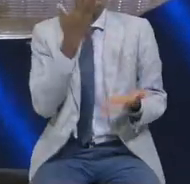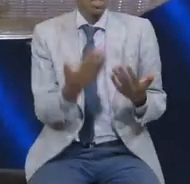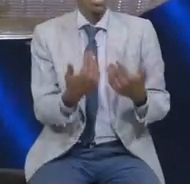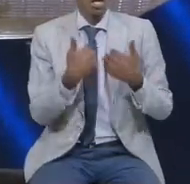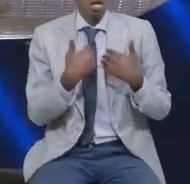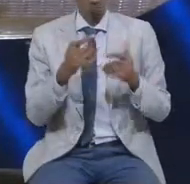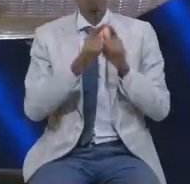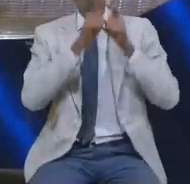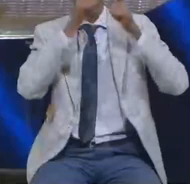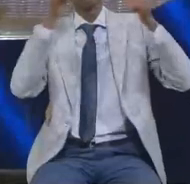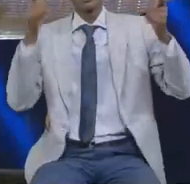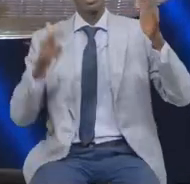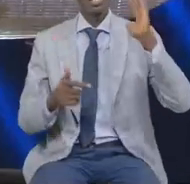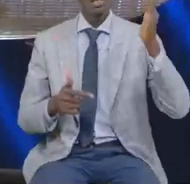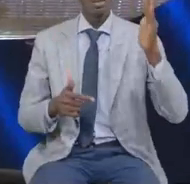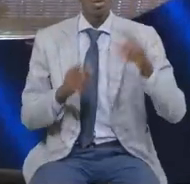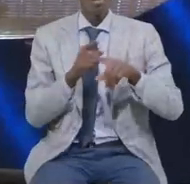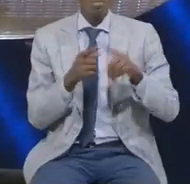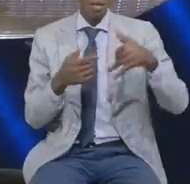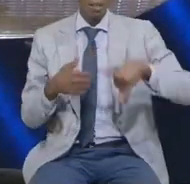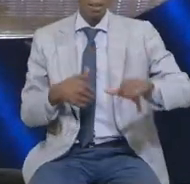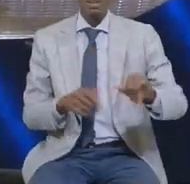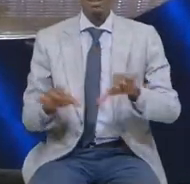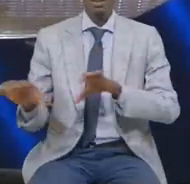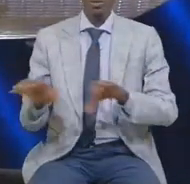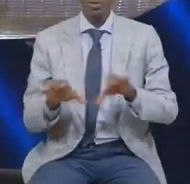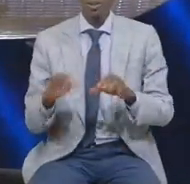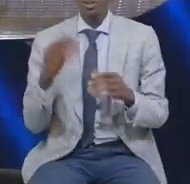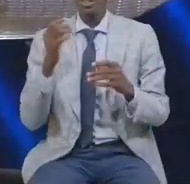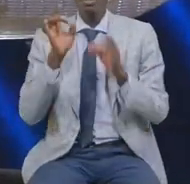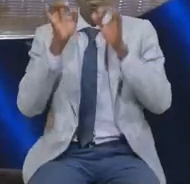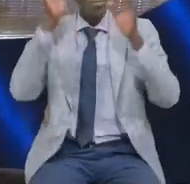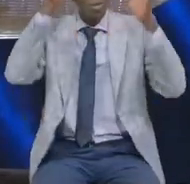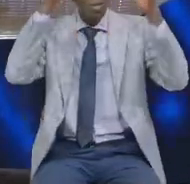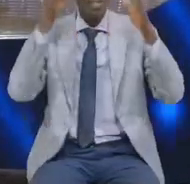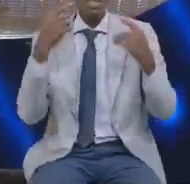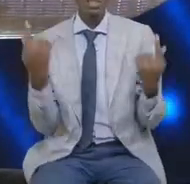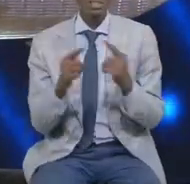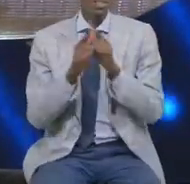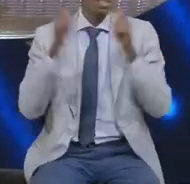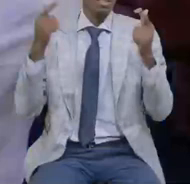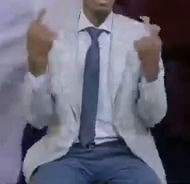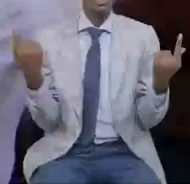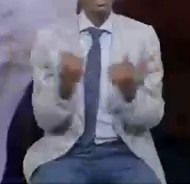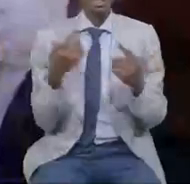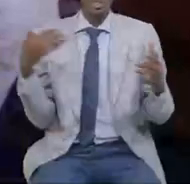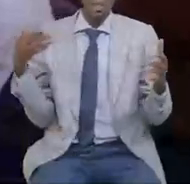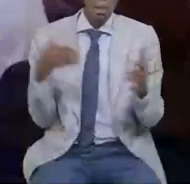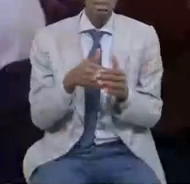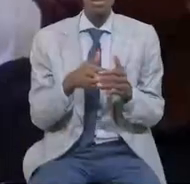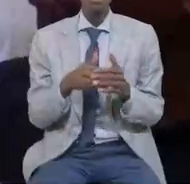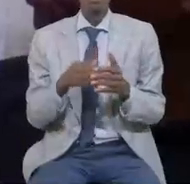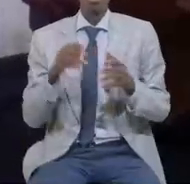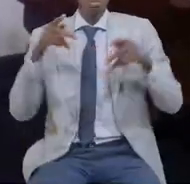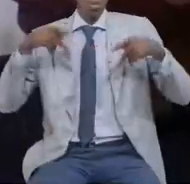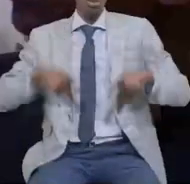Nebuchadnezzar peut donner un grand témoignage, mais il commet de grands péchés, des péchés terribles contre sa vie